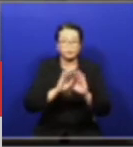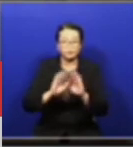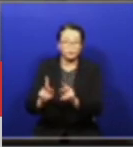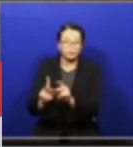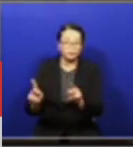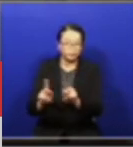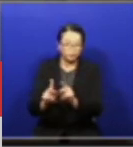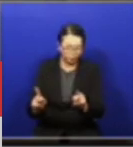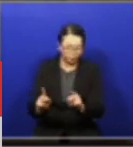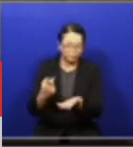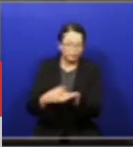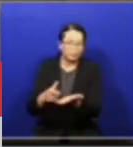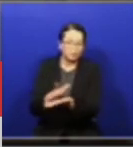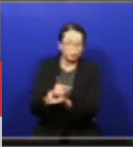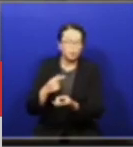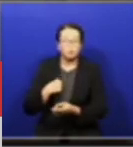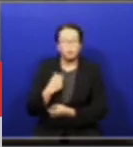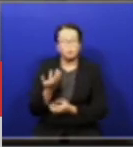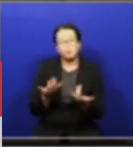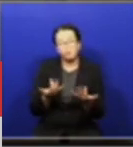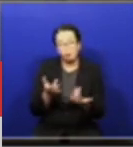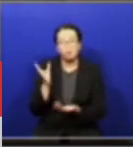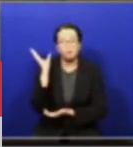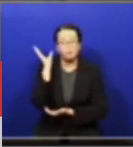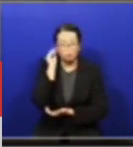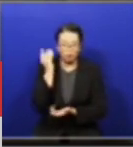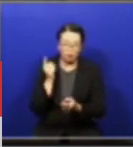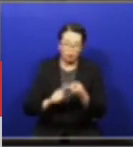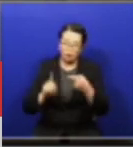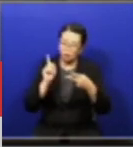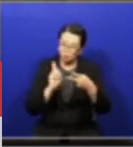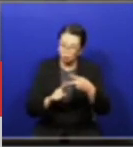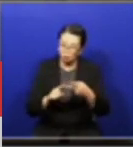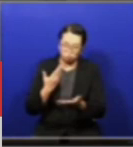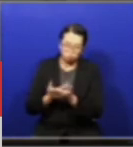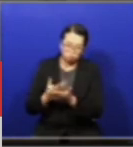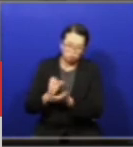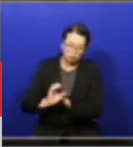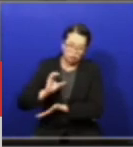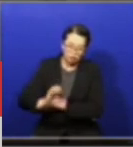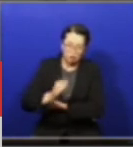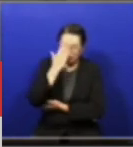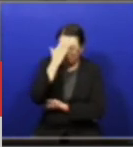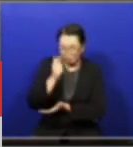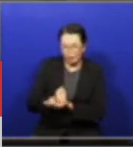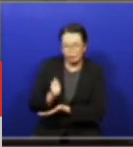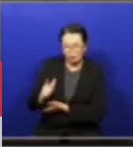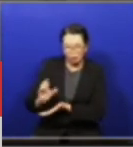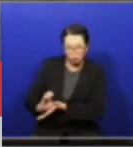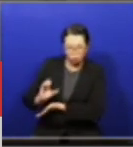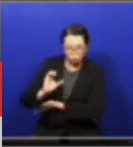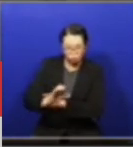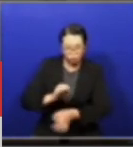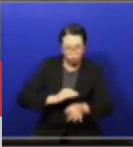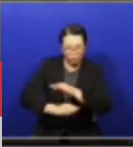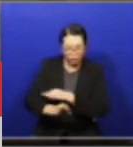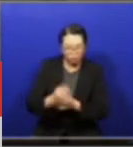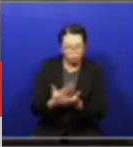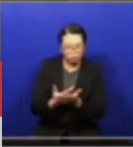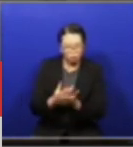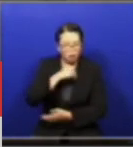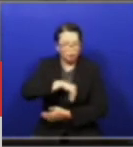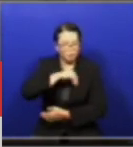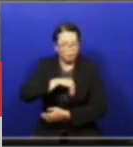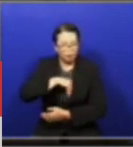จะรอนั่งฟังครับว่า2ประเด็นเงินไปลงทุนทำไมท่านต้องจ้างโบรกเกอร์1ปีและในงานที่ท่านบอกว่ากำไรเท่านั้นเท่านี้ท